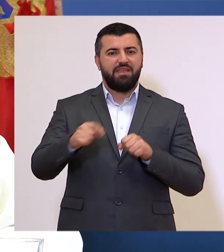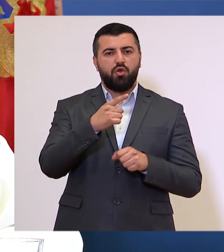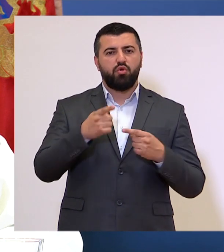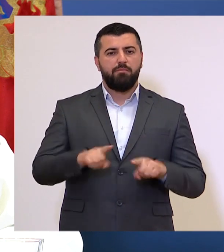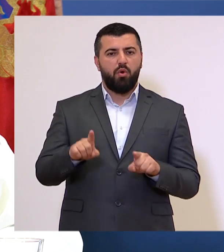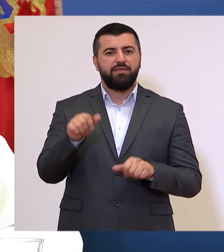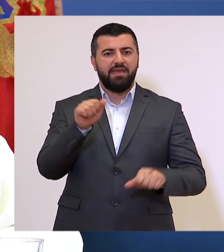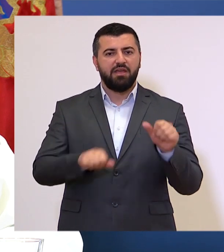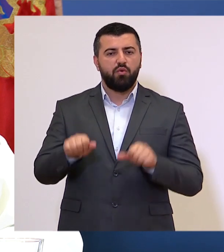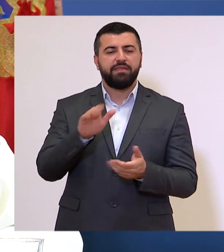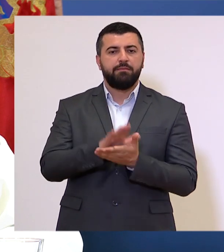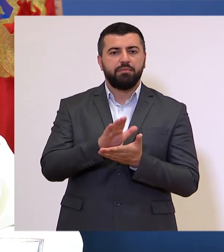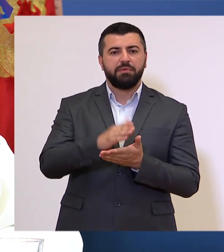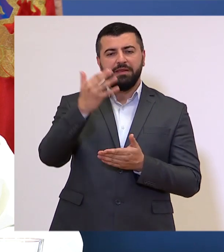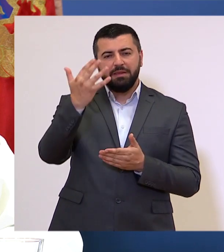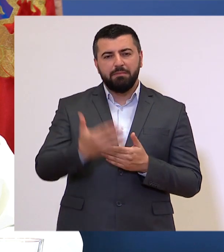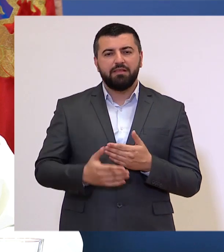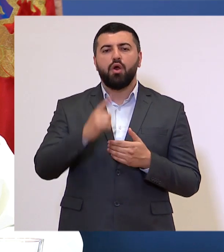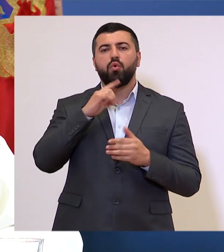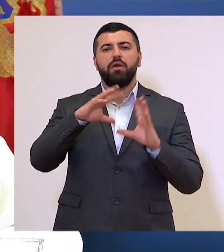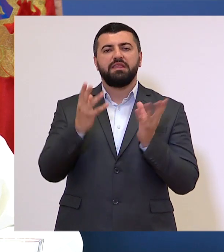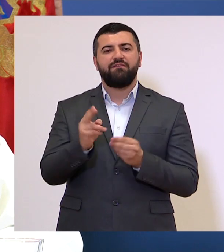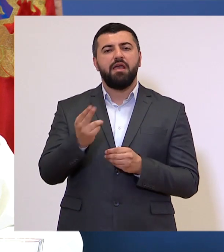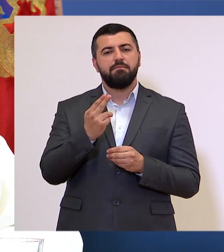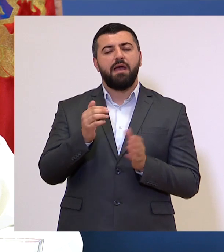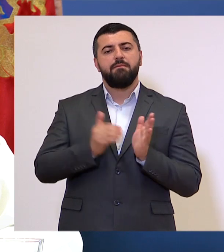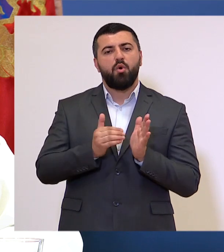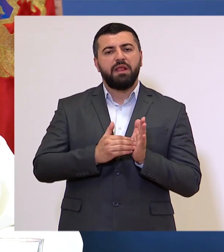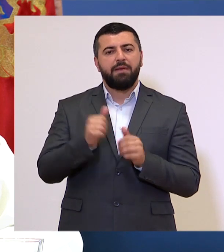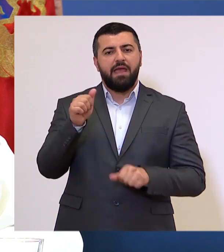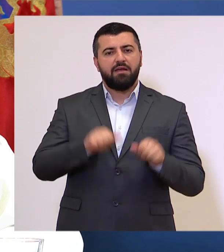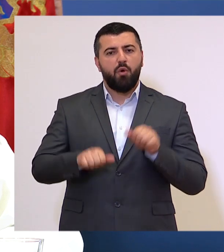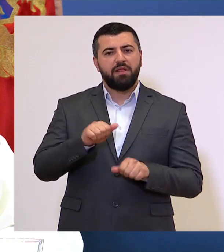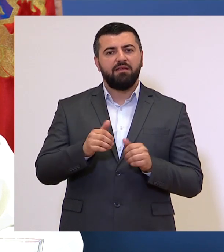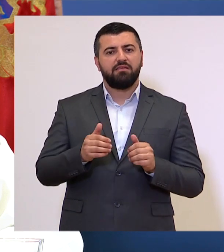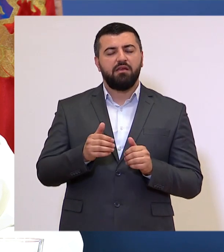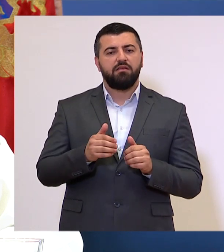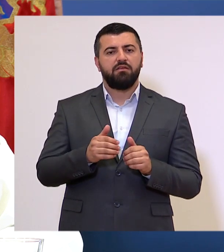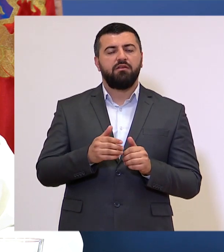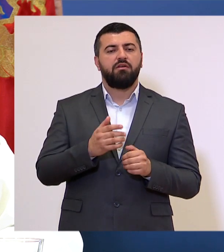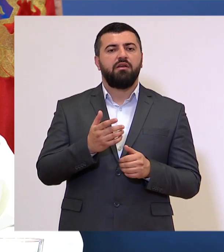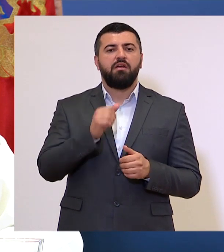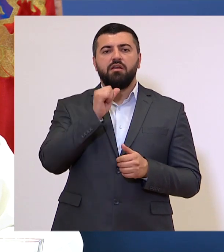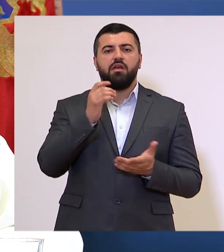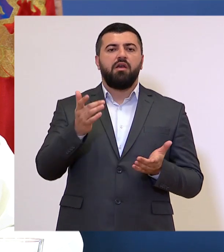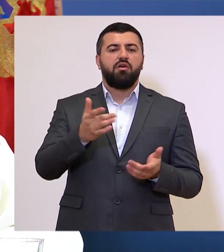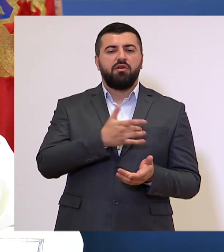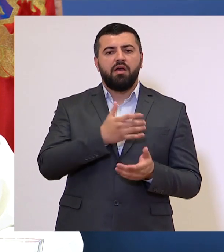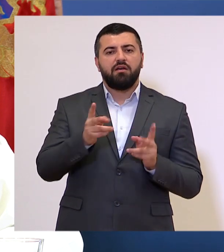klinike će sačiniti spisak svih malignih bolesnika koji su na listama čekanja za plastičnu hirurgiju, hirurgiju